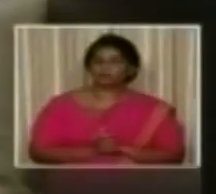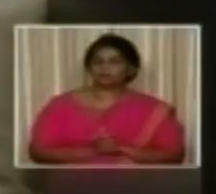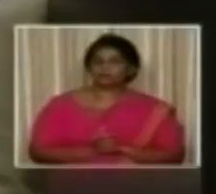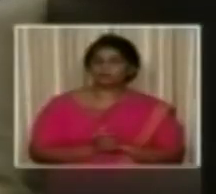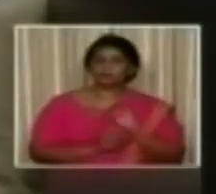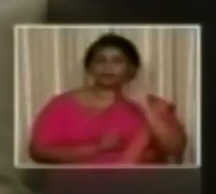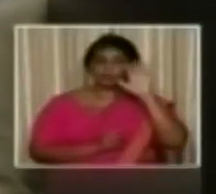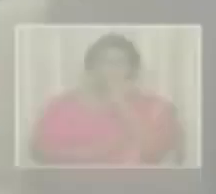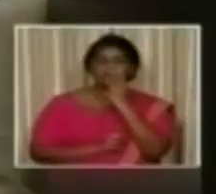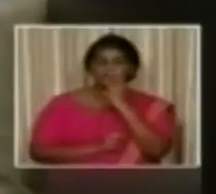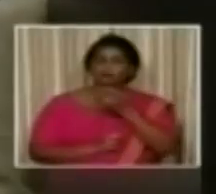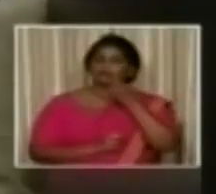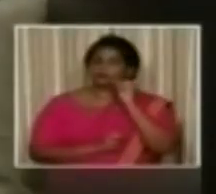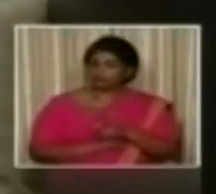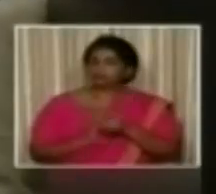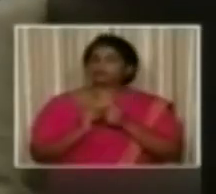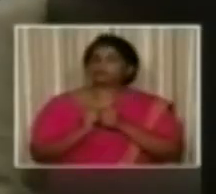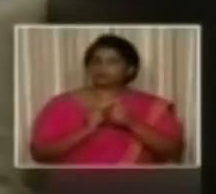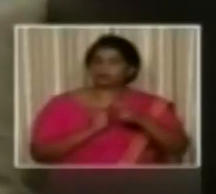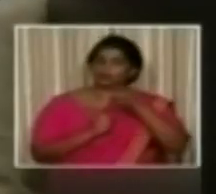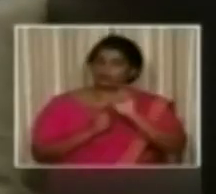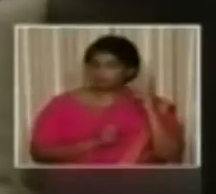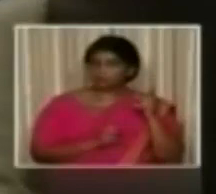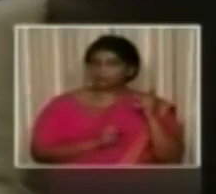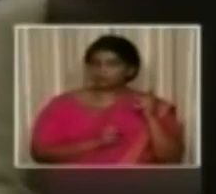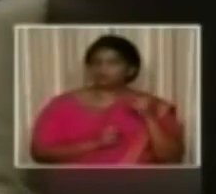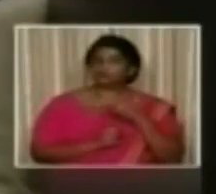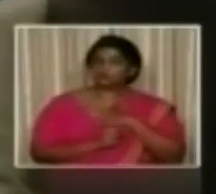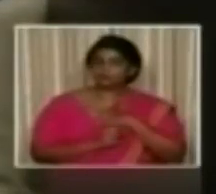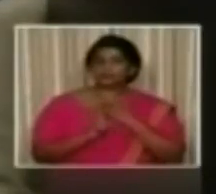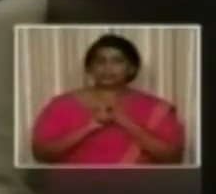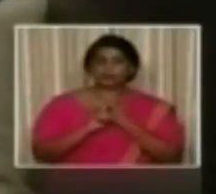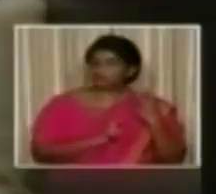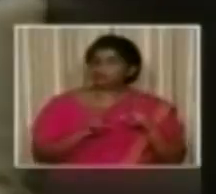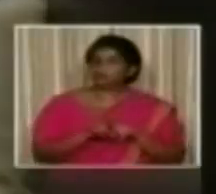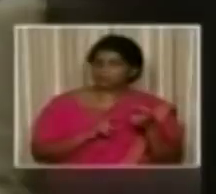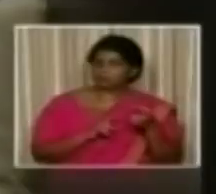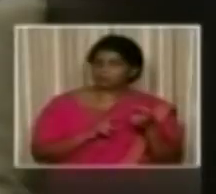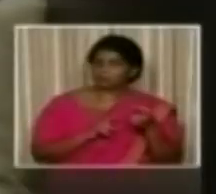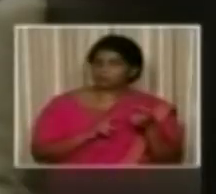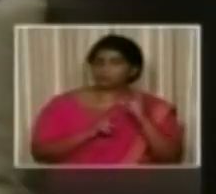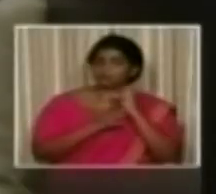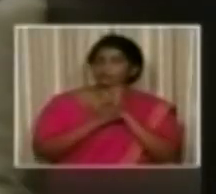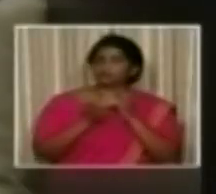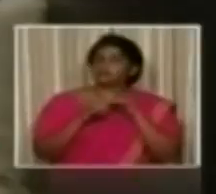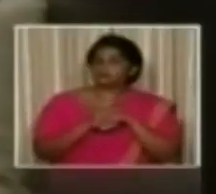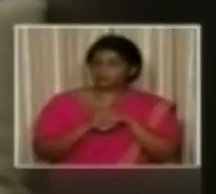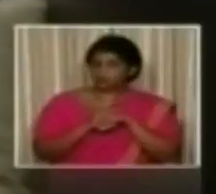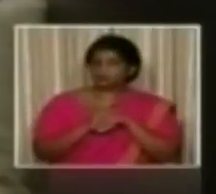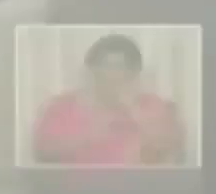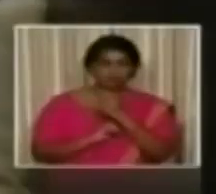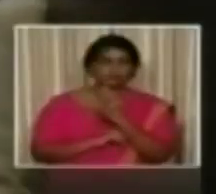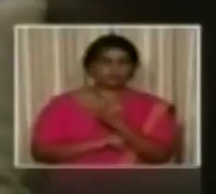5:3 தீர்ப்புக்கு அமையவே இந்த அனுமதி வழங்கப்பட்டது. நானும் பாராளுமன்ற உறுப்பினர் கபீர் ஹாசிம் உட்பட யாப்பு சபையின் ஏனைய உறுப்பினர்கள் இதற்கு